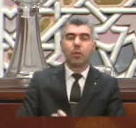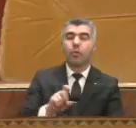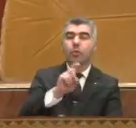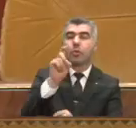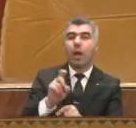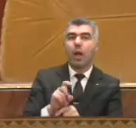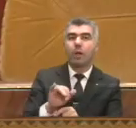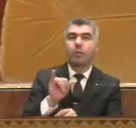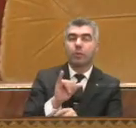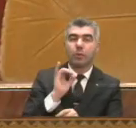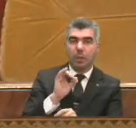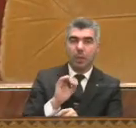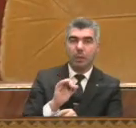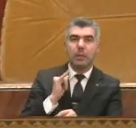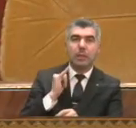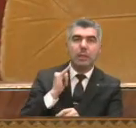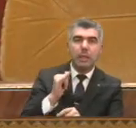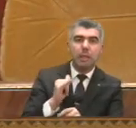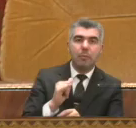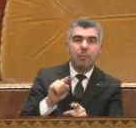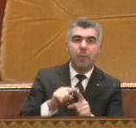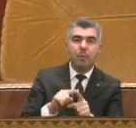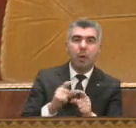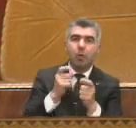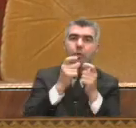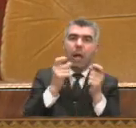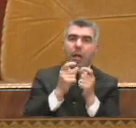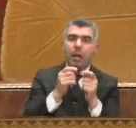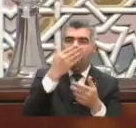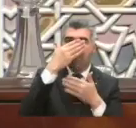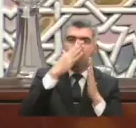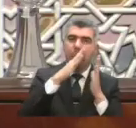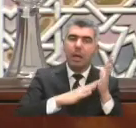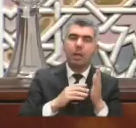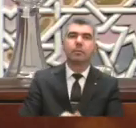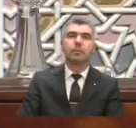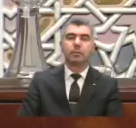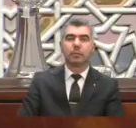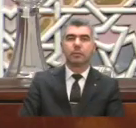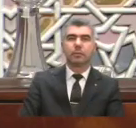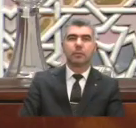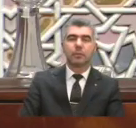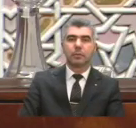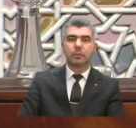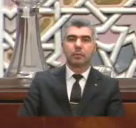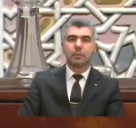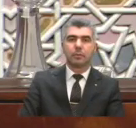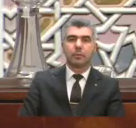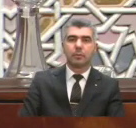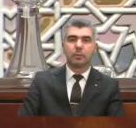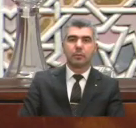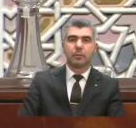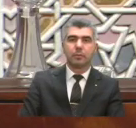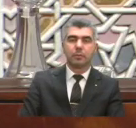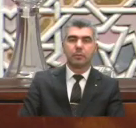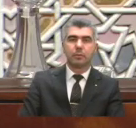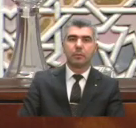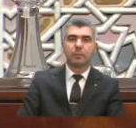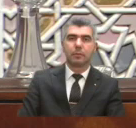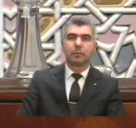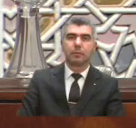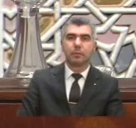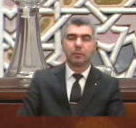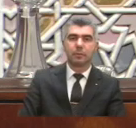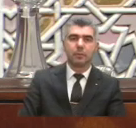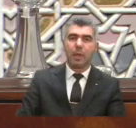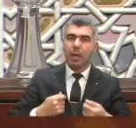كيفية المحافظة على تنافسية المقاولات المغربية. شكرا. لكم الكلمة سيدة الوزيرة. السيد